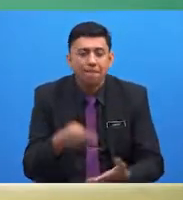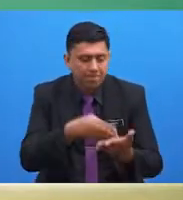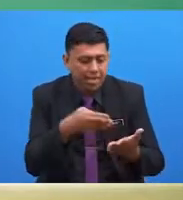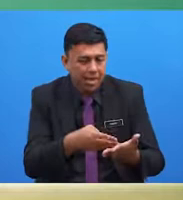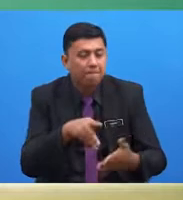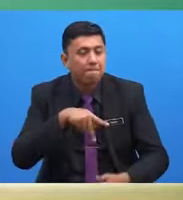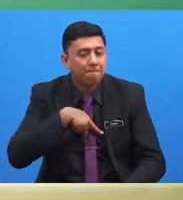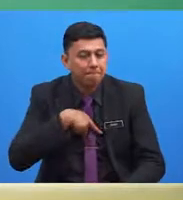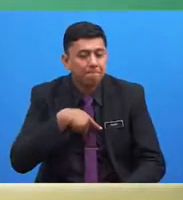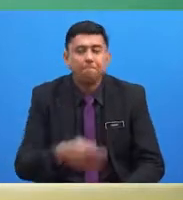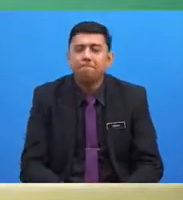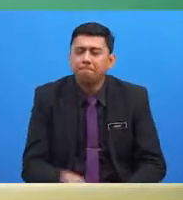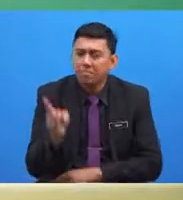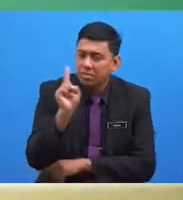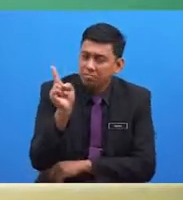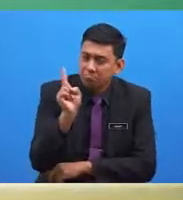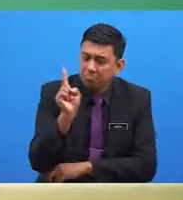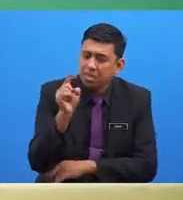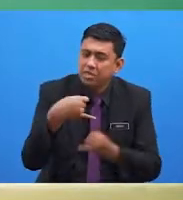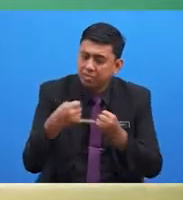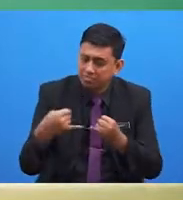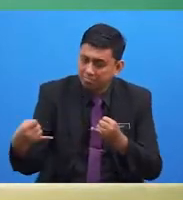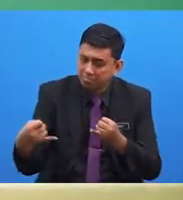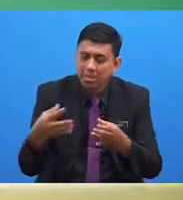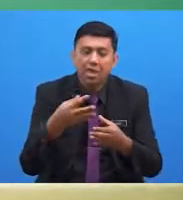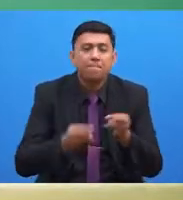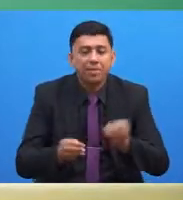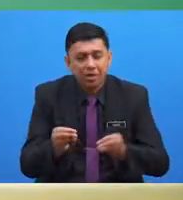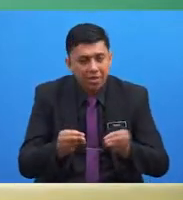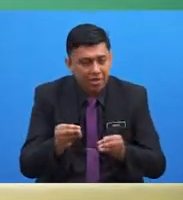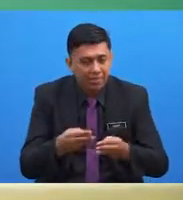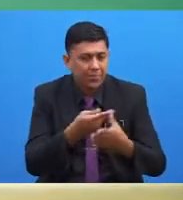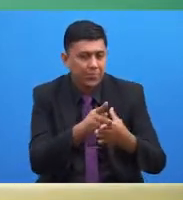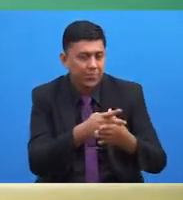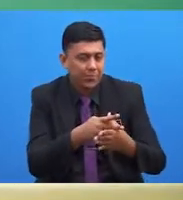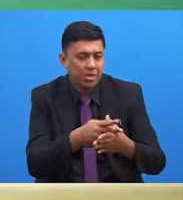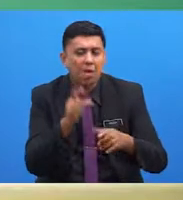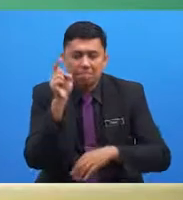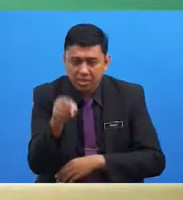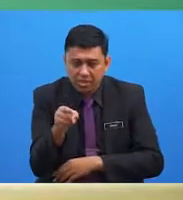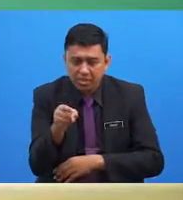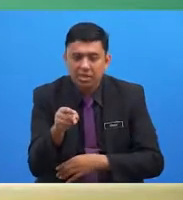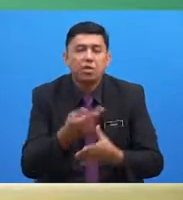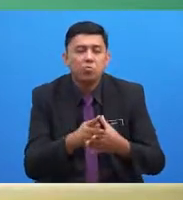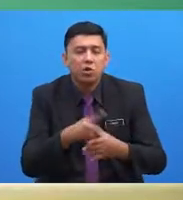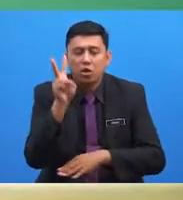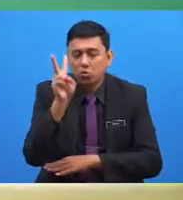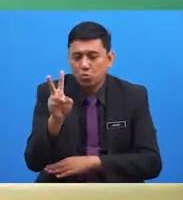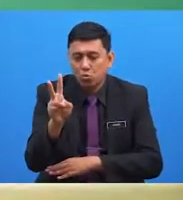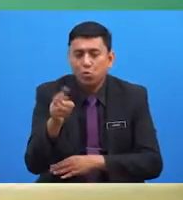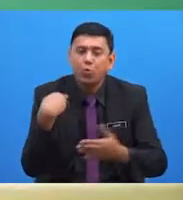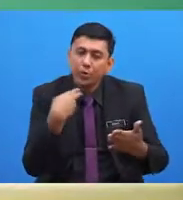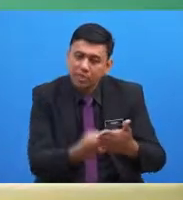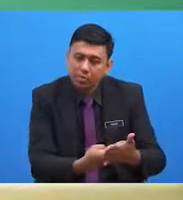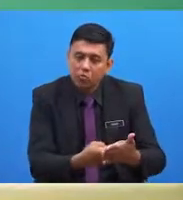pemilik, di mana bagi jenis perniagaan perkongsian, bilangan perkongsi mestilah dimiliki oleh